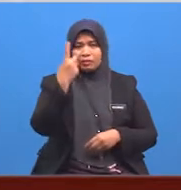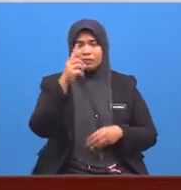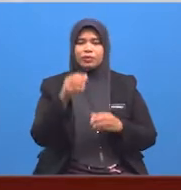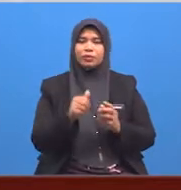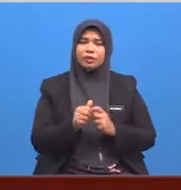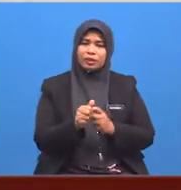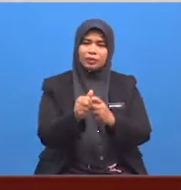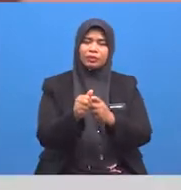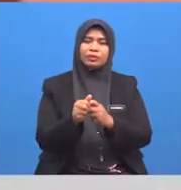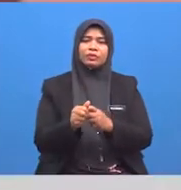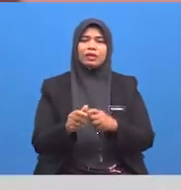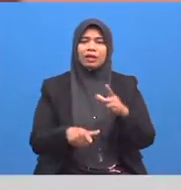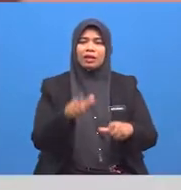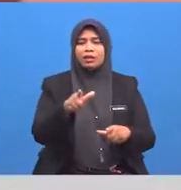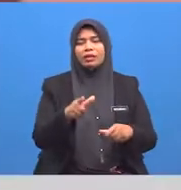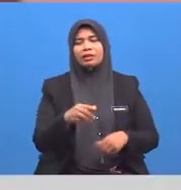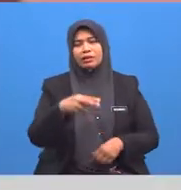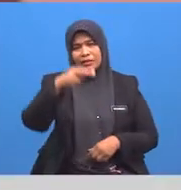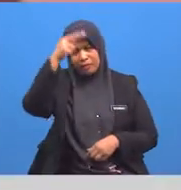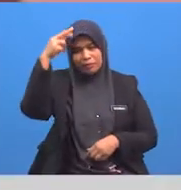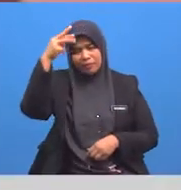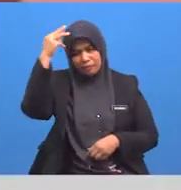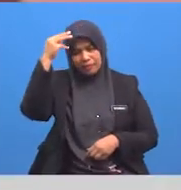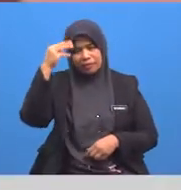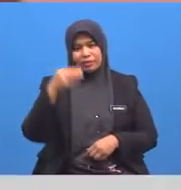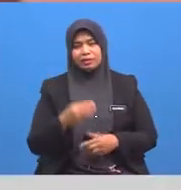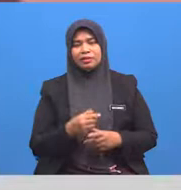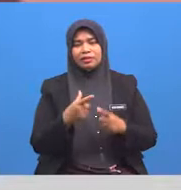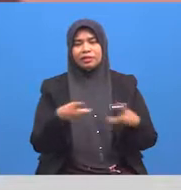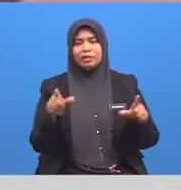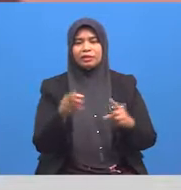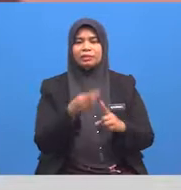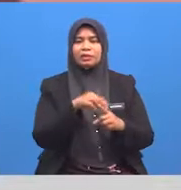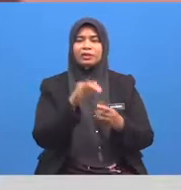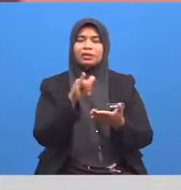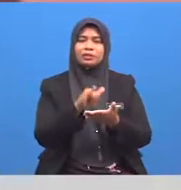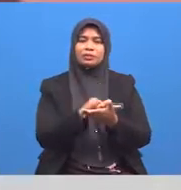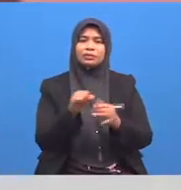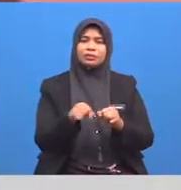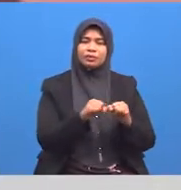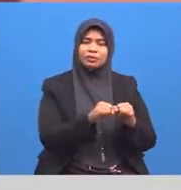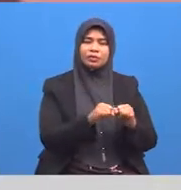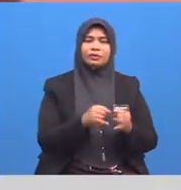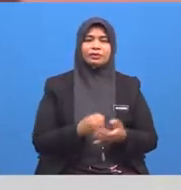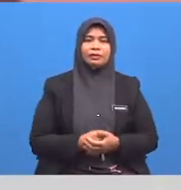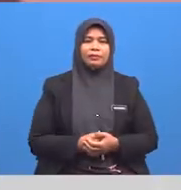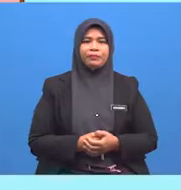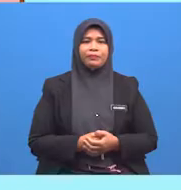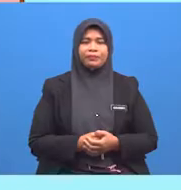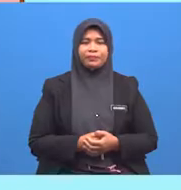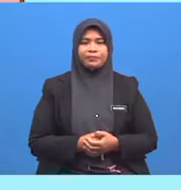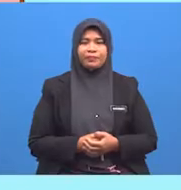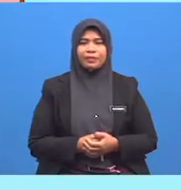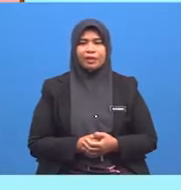jejak pribadinya selain daripada itu juga antar kepribadian Nabi Muhammad Shallallahu Alaihi Wasallam lagi